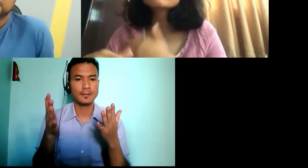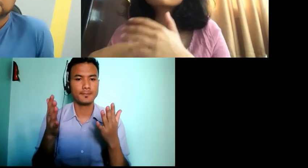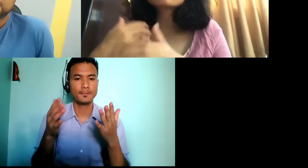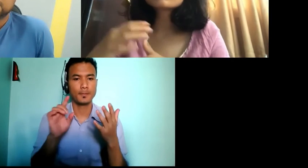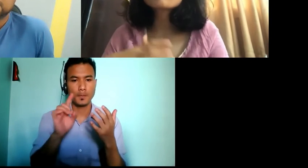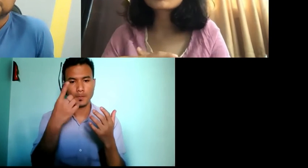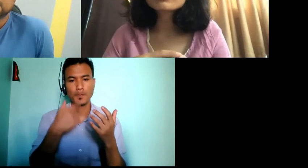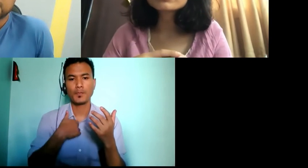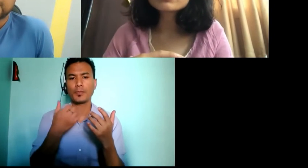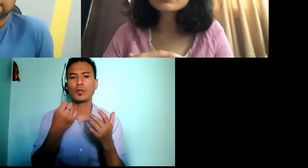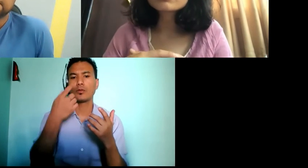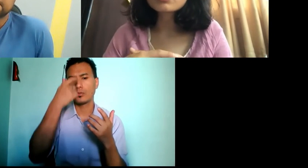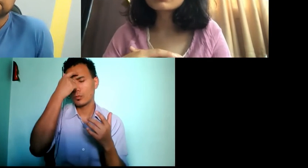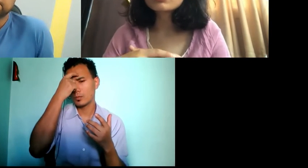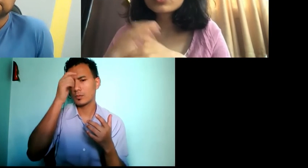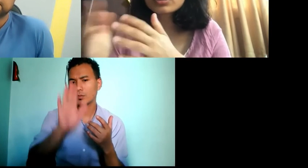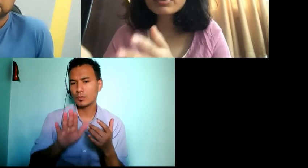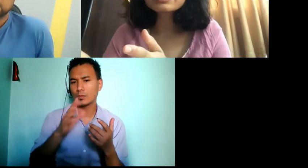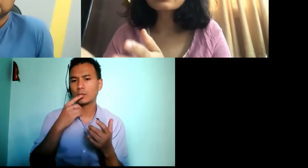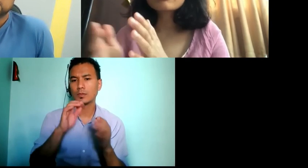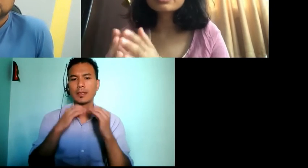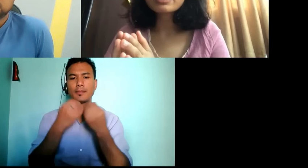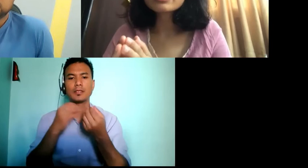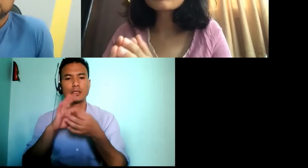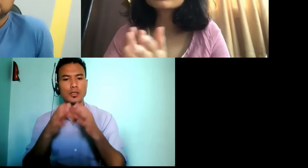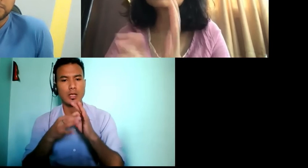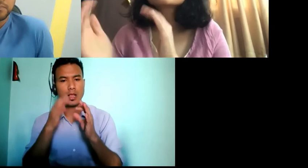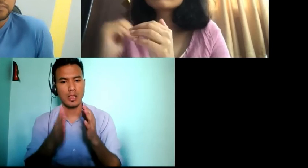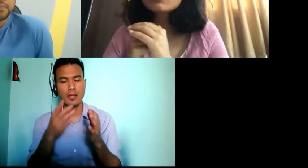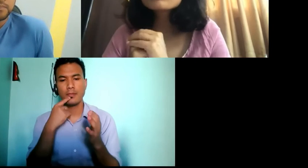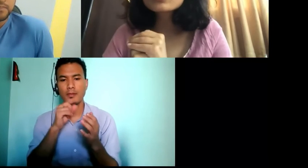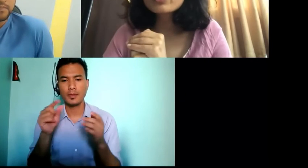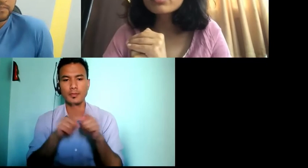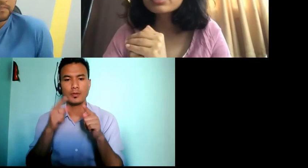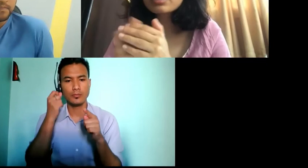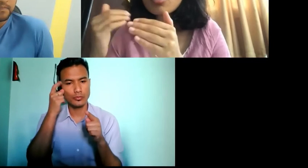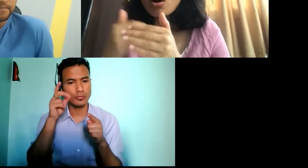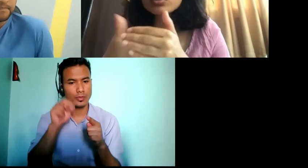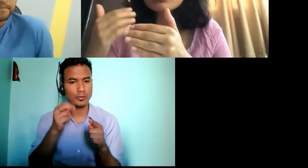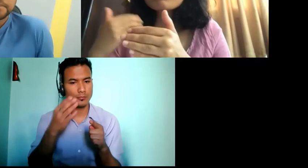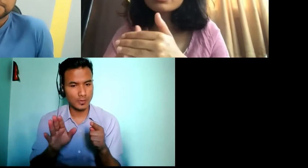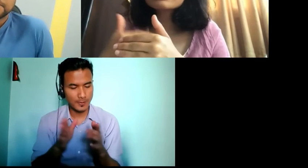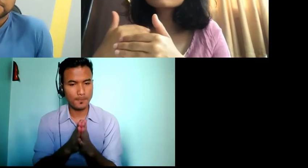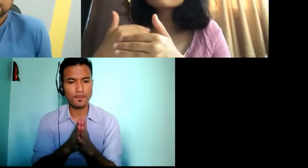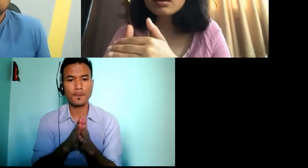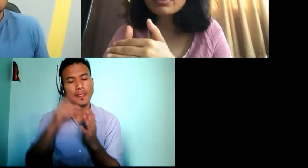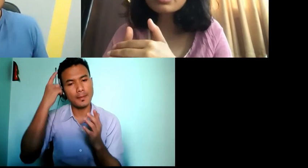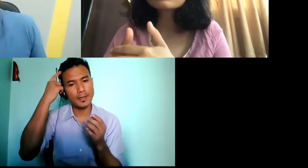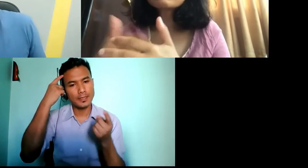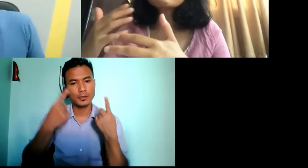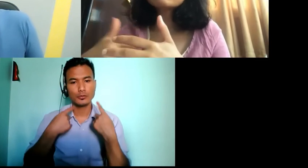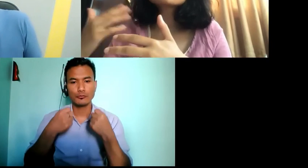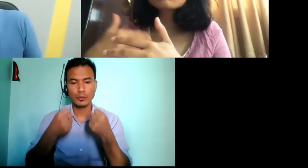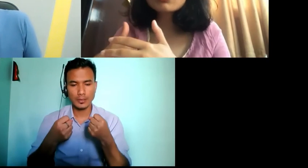मलाई चाहिँ यसले कतिको प्रब्लम दिइरहेको छ त सोसियल मिडियाले गर्दाखेरि नै भनेर त्यो चाहिँ एकदम बुझ्नुपर्ने हुन्छ कि हजुरको मानसिक स्वास्थ्यमै